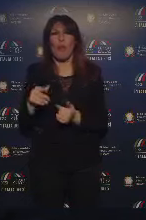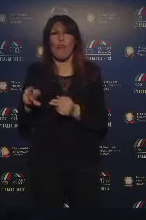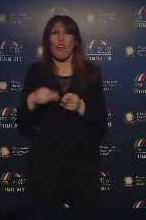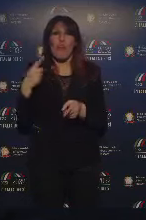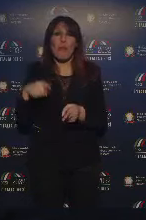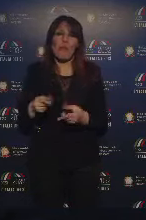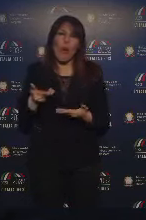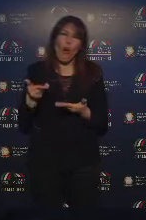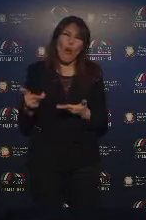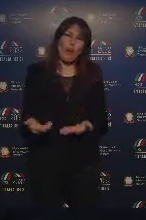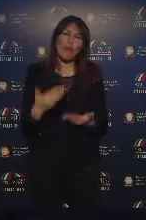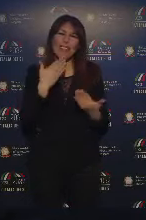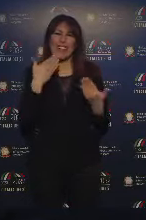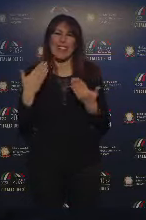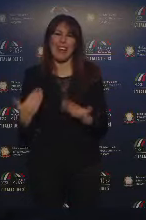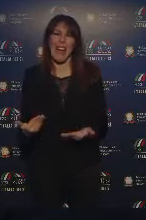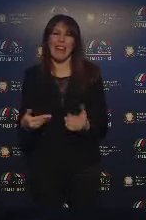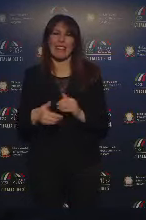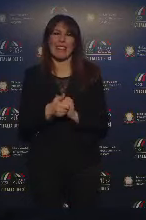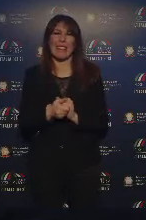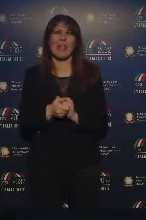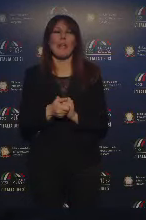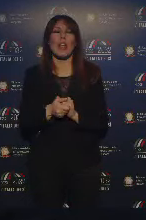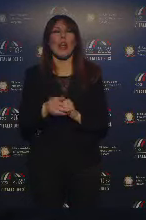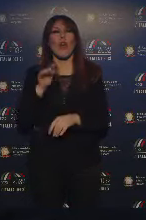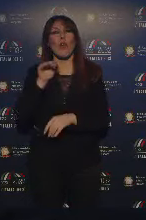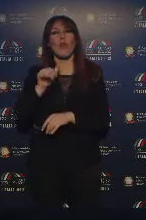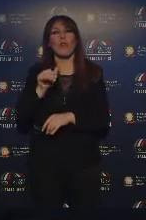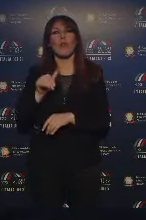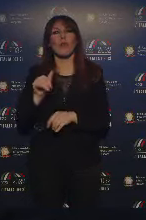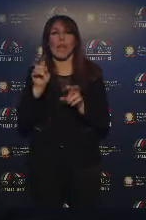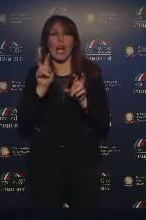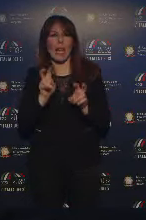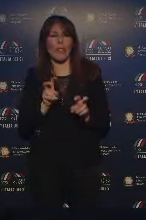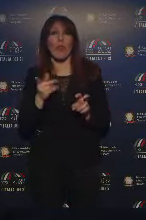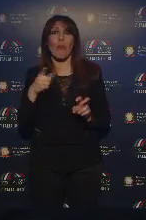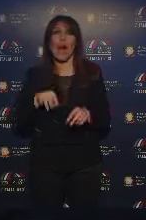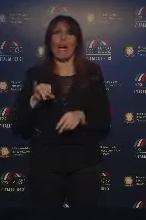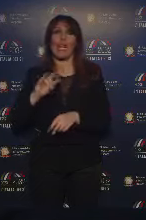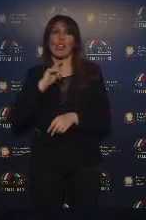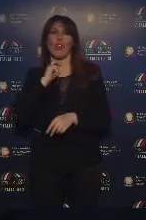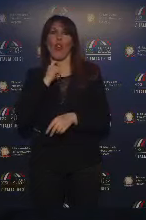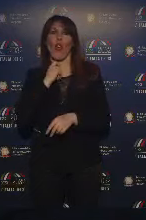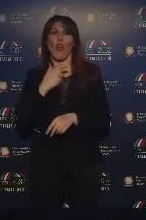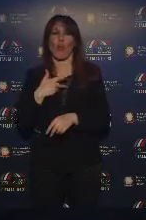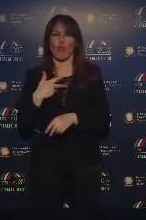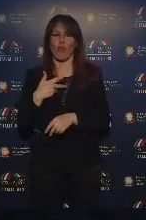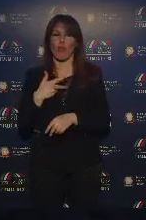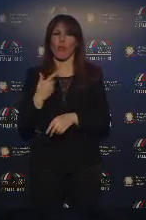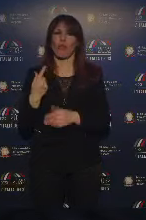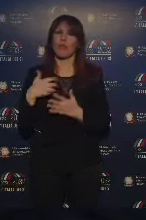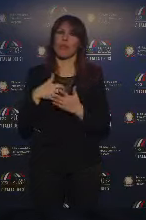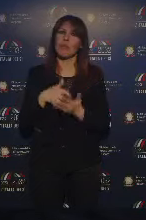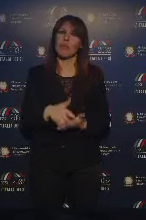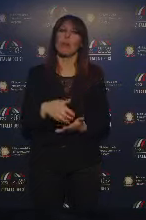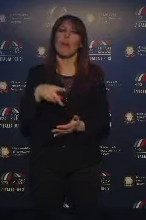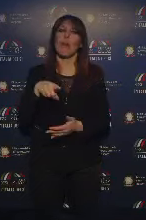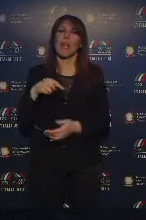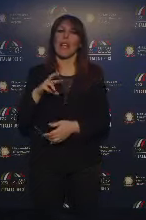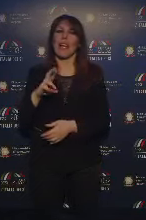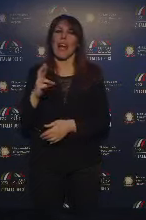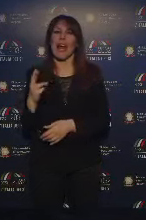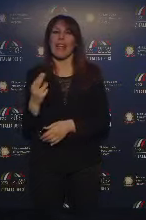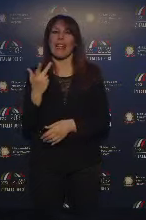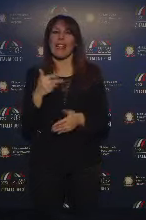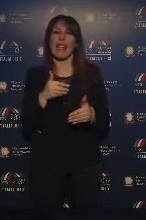che ci danno oggi a proposito di futuro non solo elettrico ma idrogeno Noi abbiamo stanziato nel pnrr più di